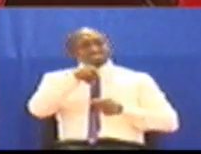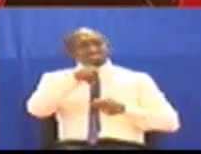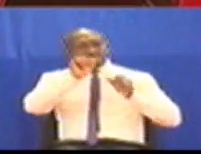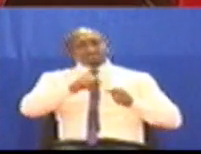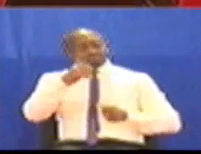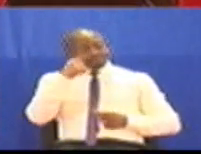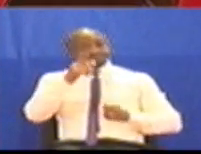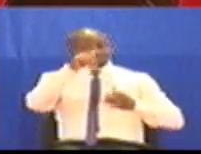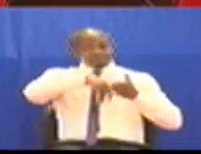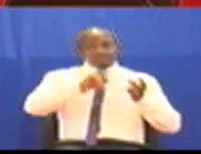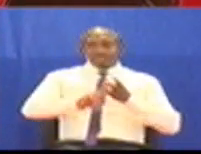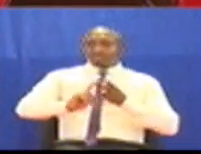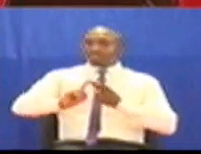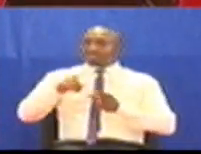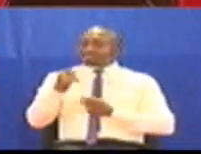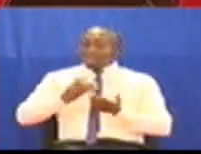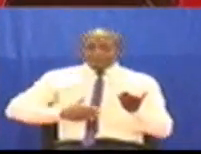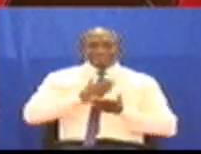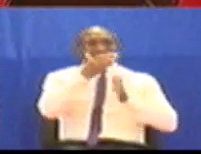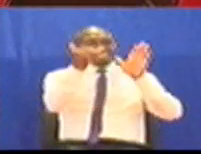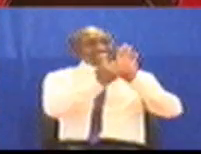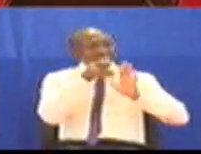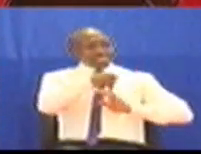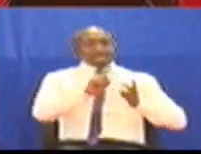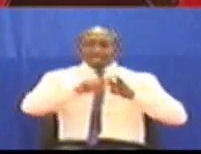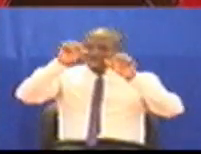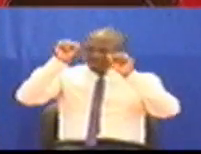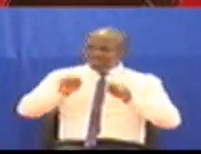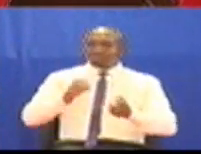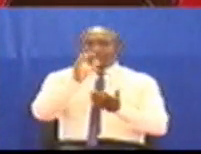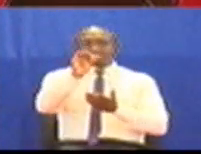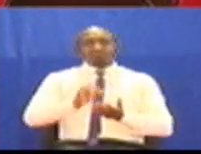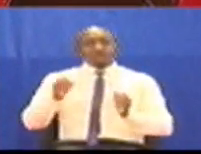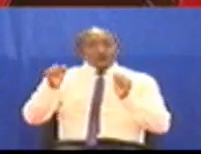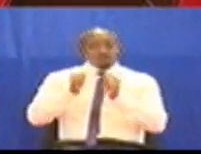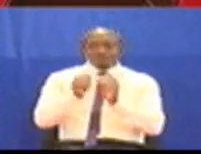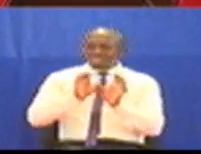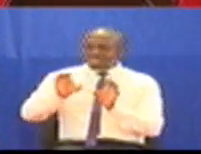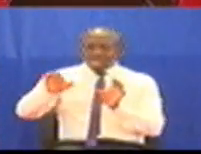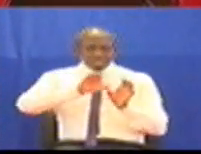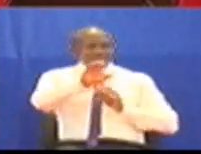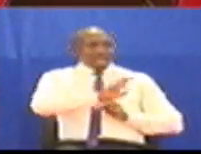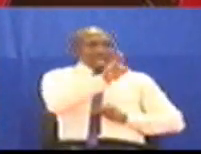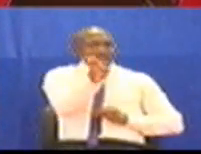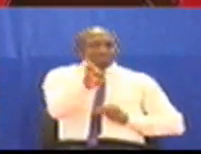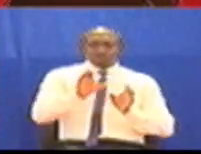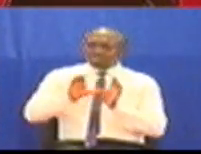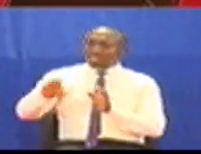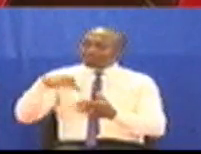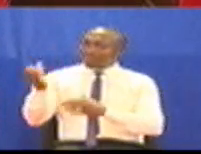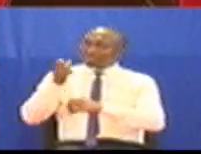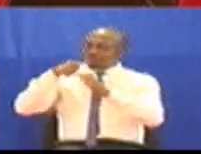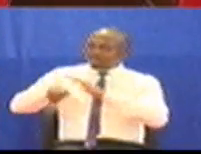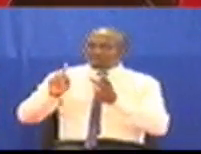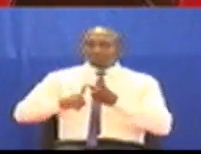Muungano wa Tanzania ambalo ndio tulipitisha hii sheria kwamba ile 10% itengwe na kila halmashauri itenge kwa mapato ya ndani kwa